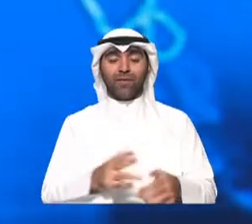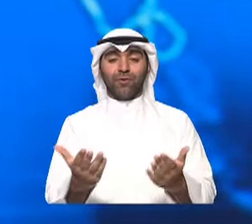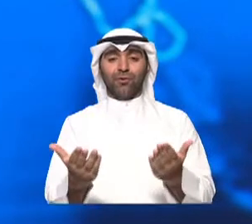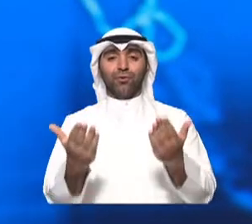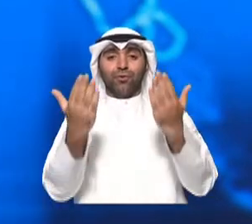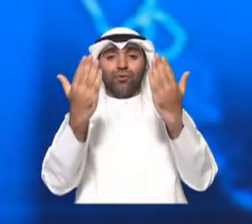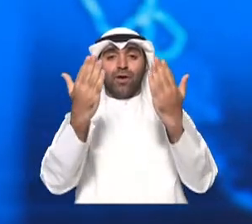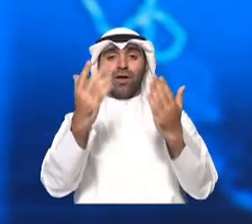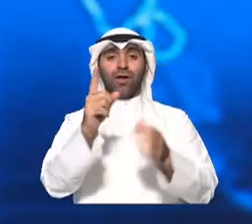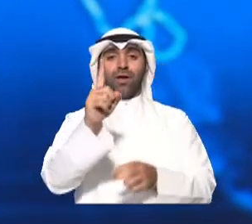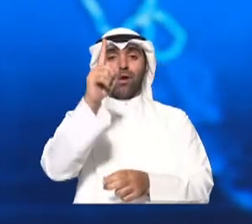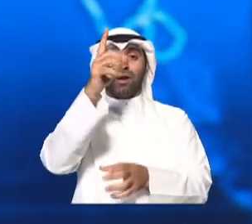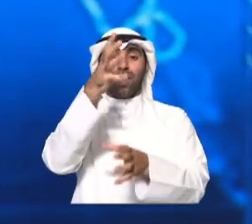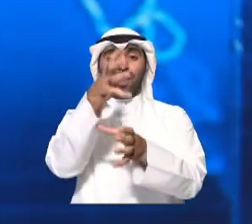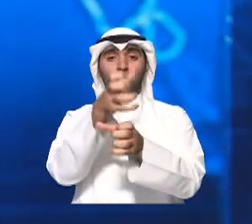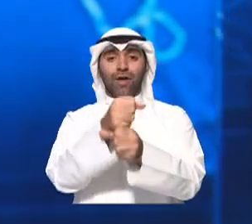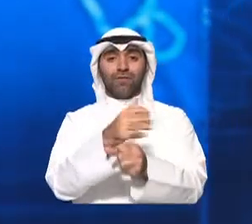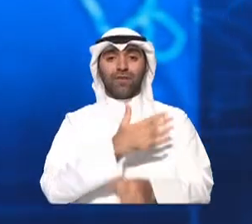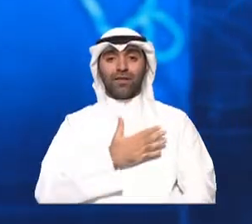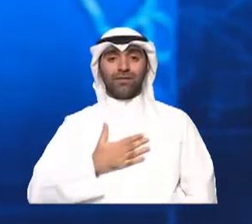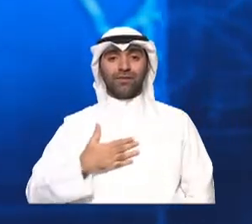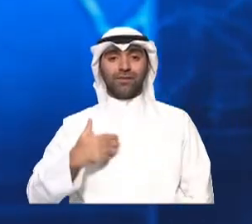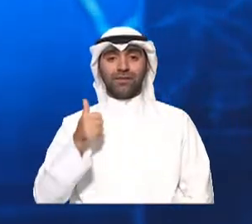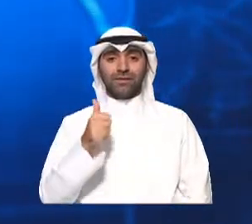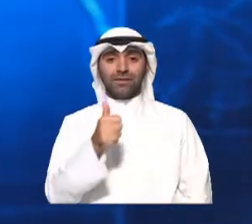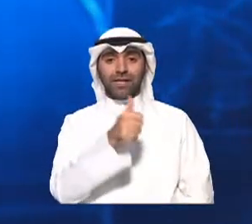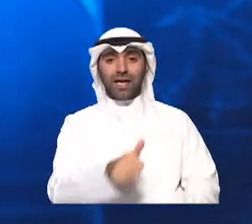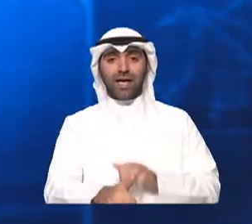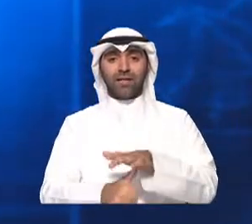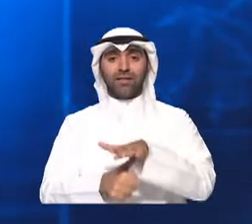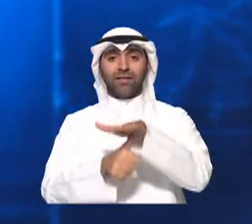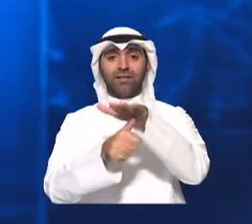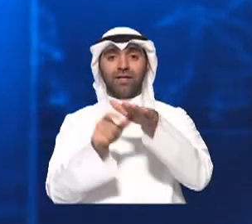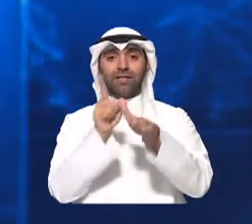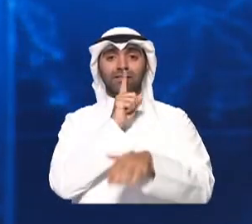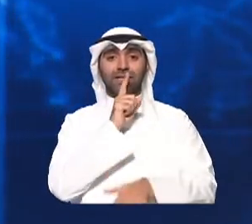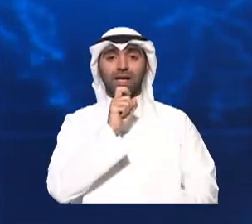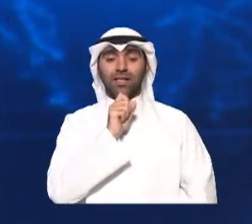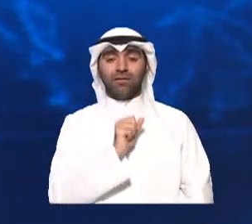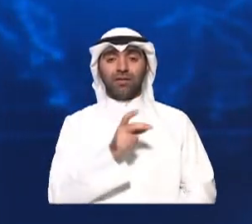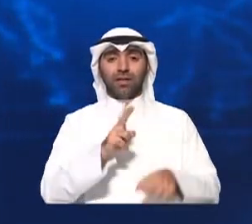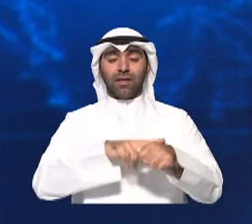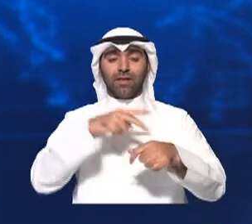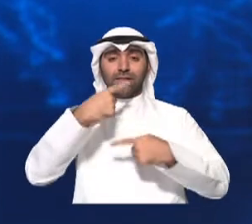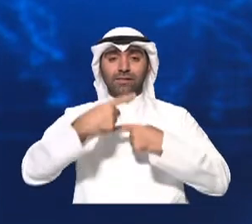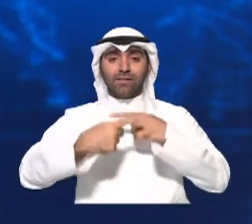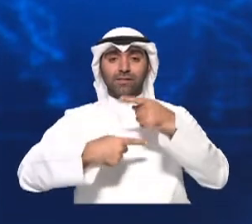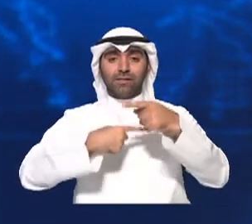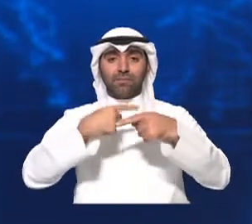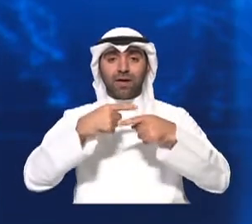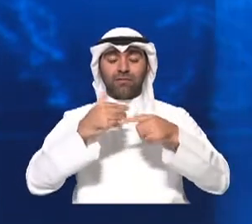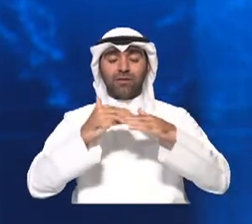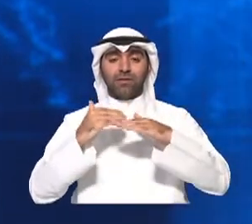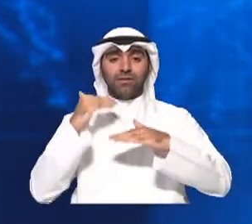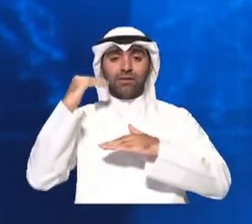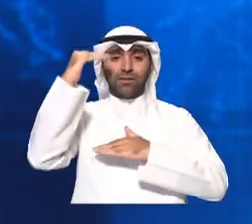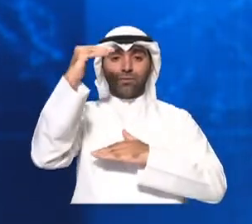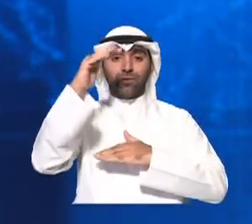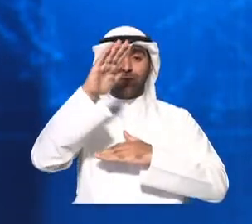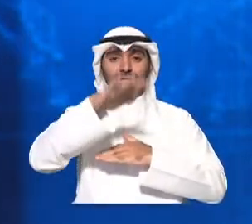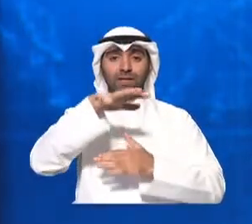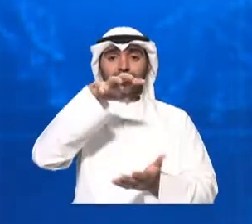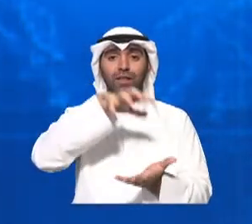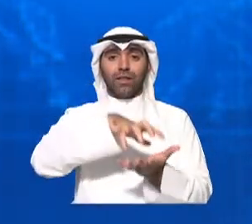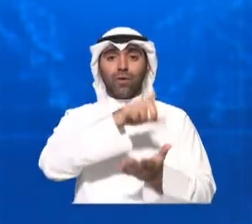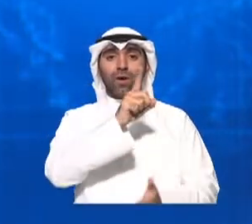المولى تعالى أن يديم على سموه موفور الصحة وتمام العافية لمواصلة قيادة المسيرة التنموية في البلد